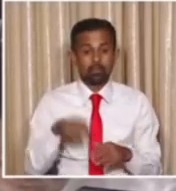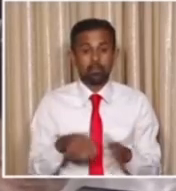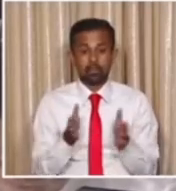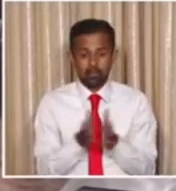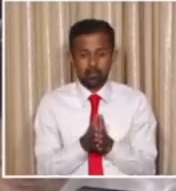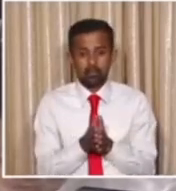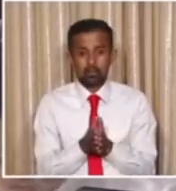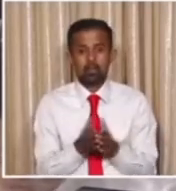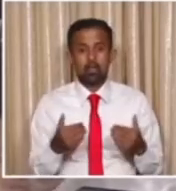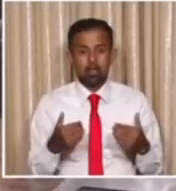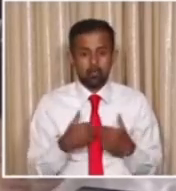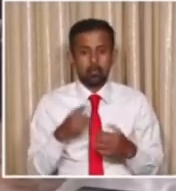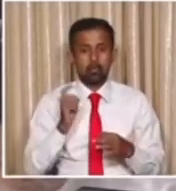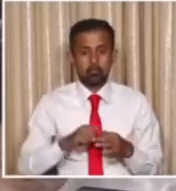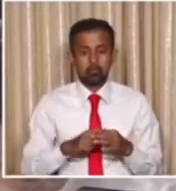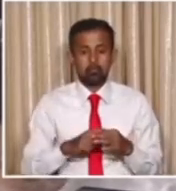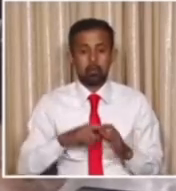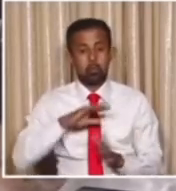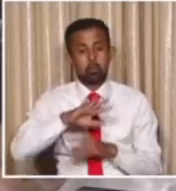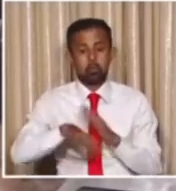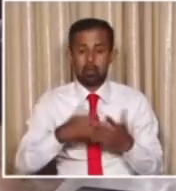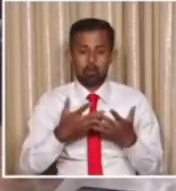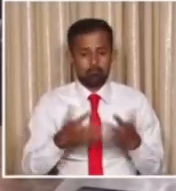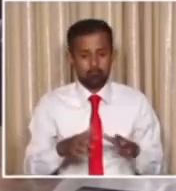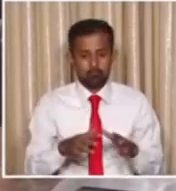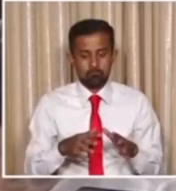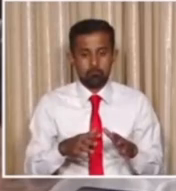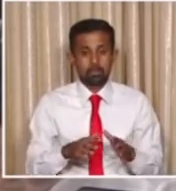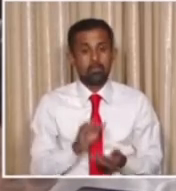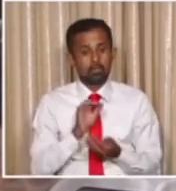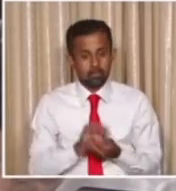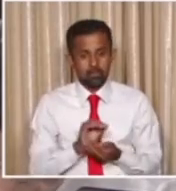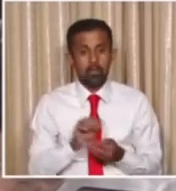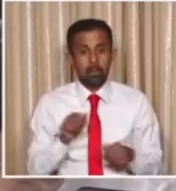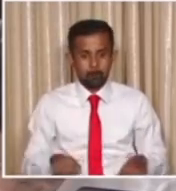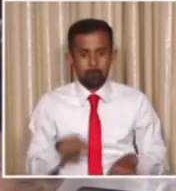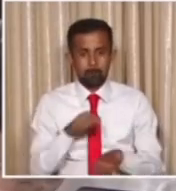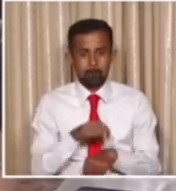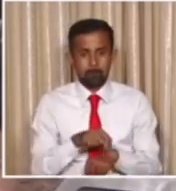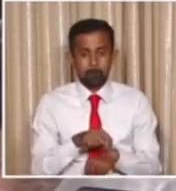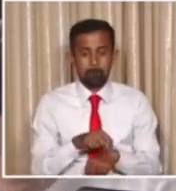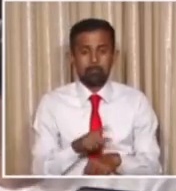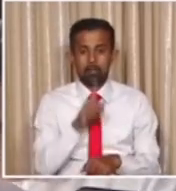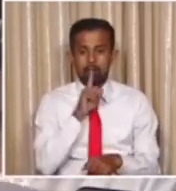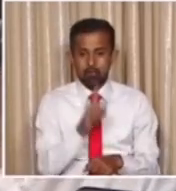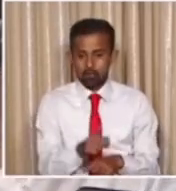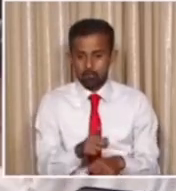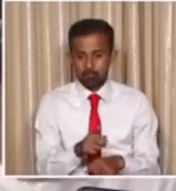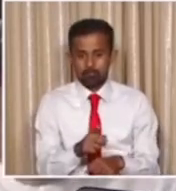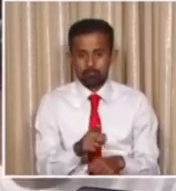එක්ක අපිට මේ ප්‍රශ්නය ගැට ගැහිලා තියෙනවා. හැබැයි ඒක තියෙද්දිත් මම මේ අවස්ථාවේ විශේෂයෙන් කියන්නට ඕනේ